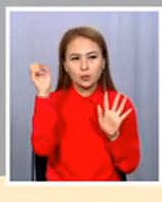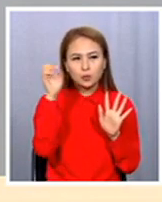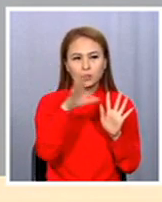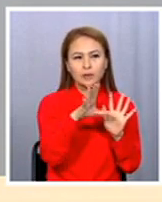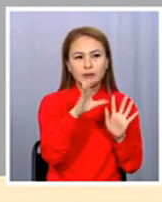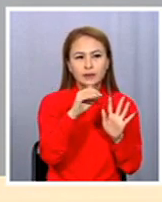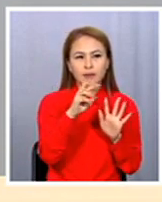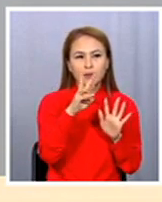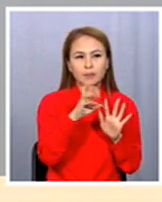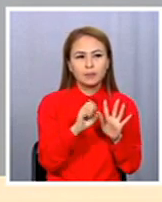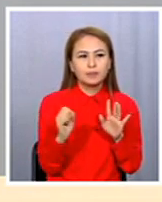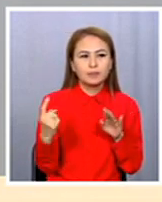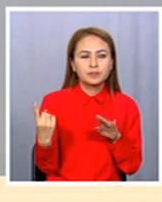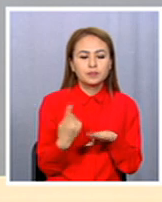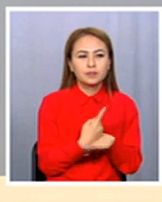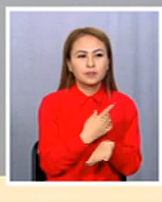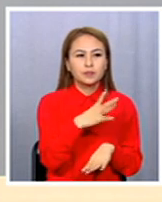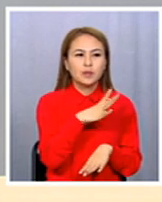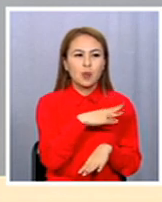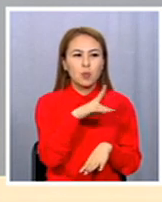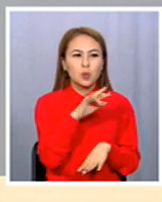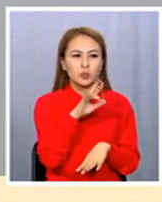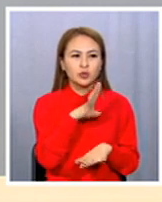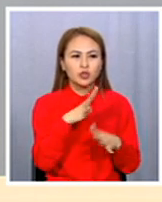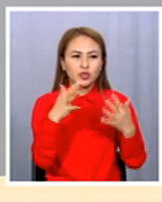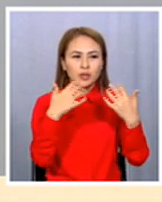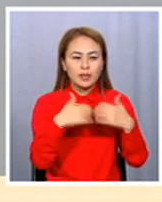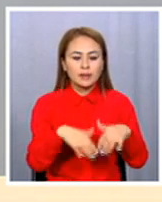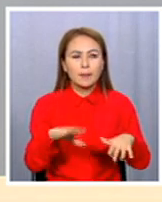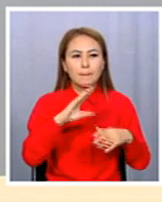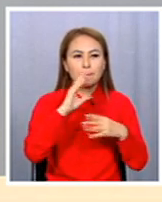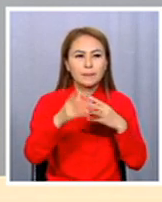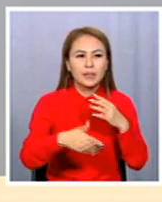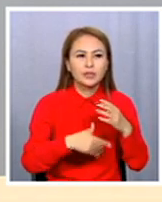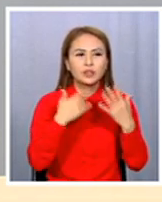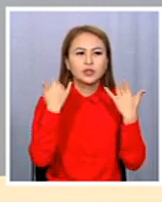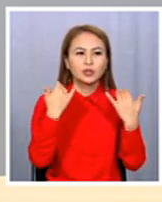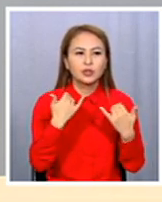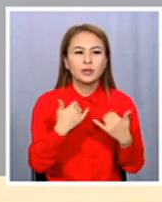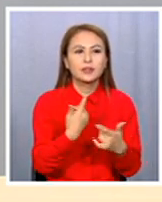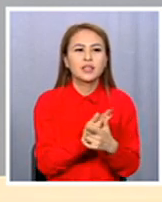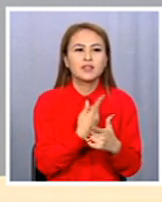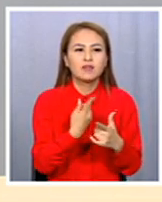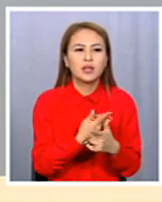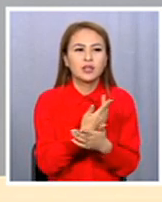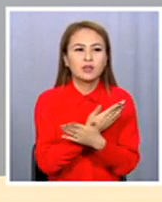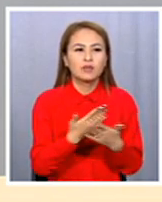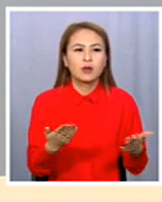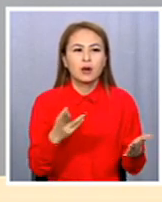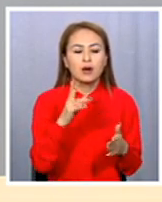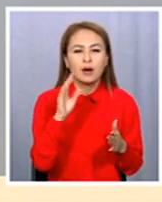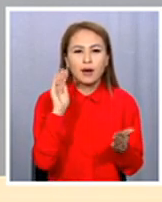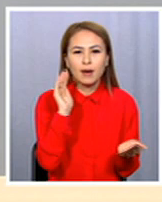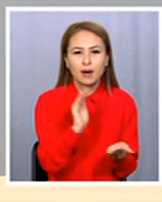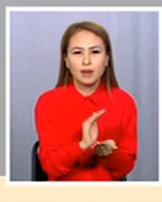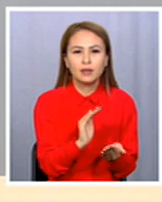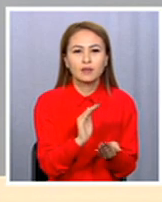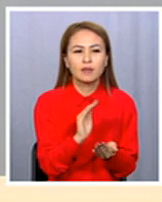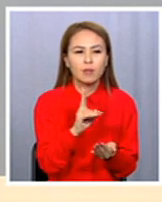систему. Первоначально Плутон считался планетой, а сейчас его называют карликовой планетой.